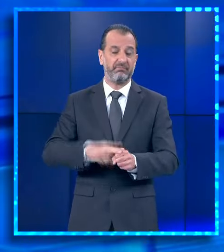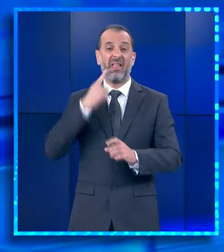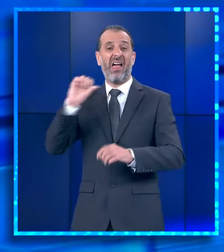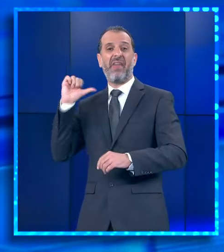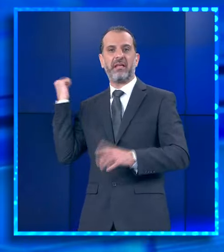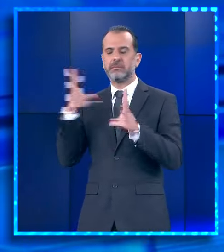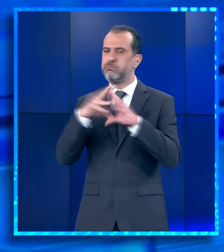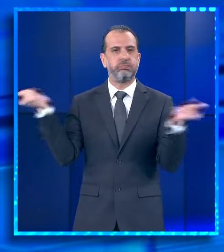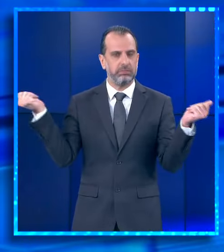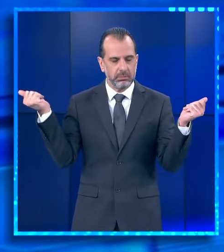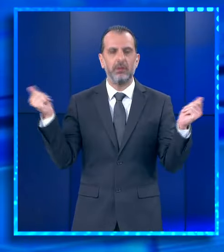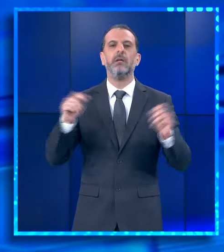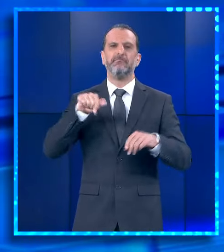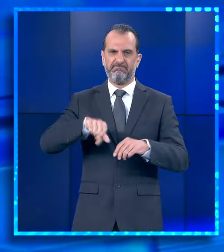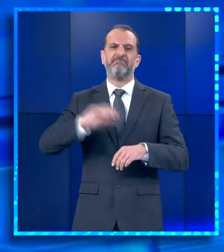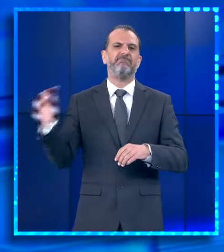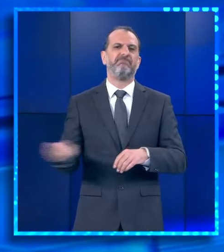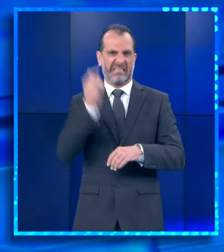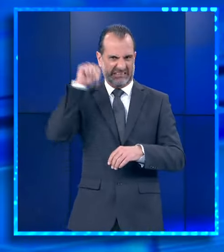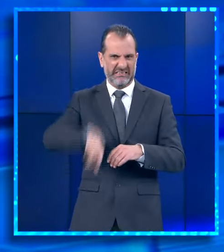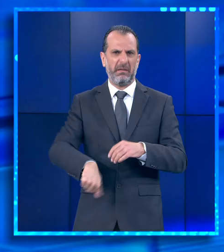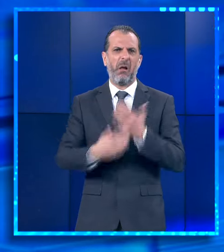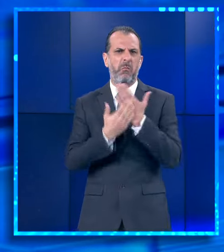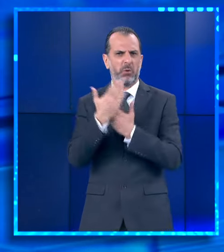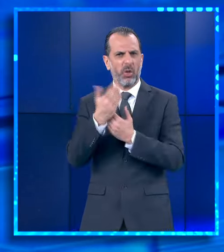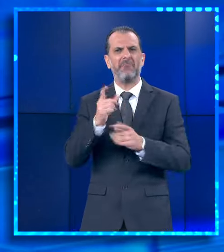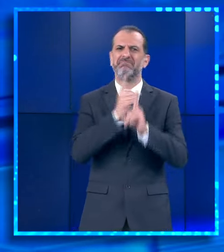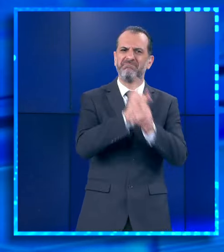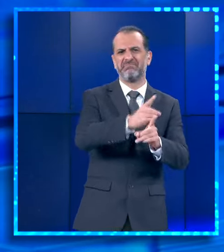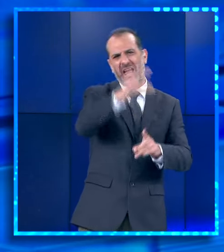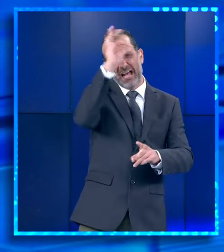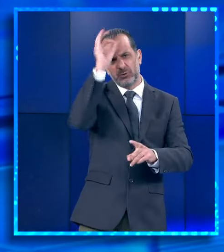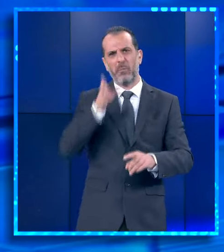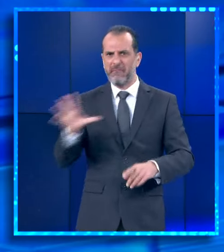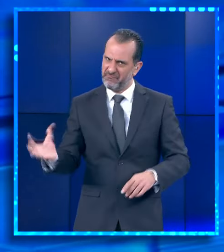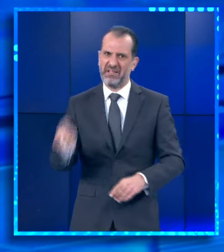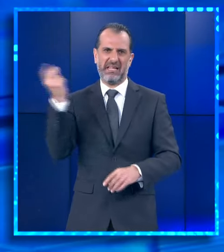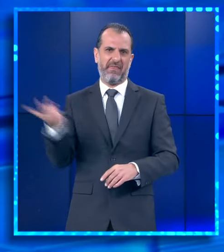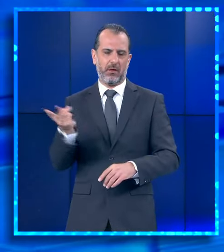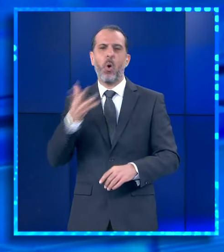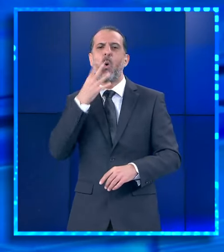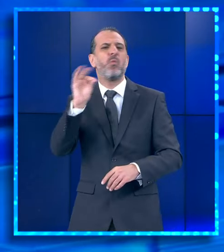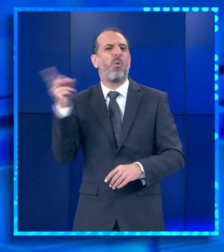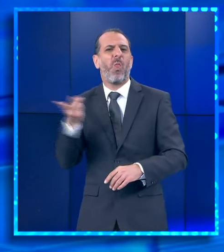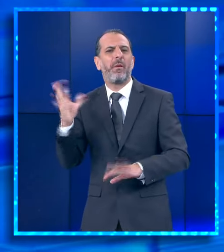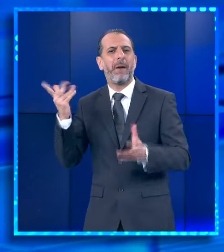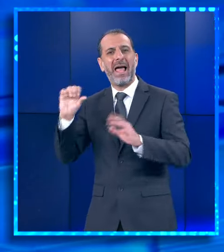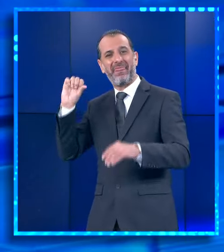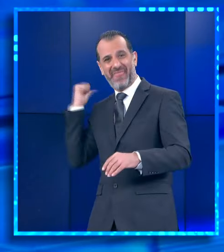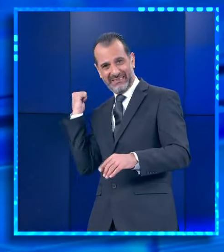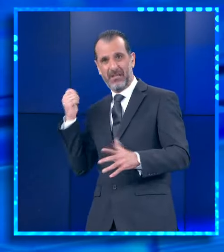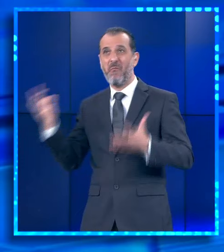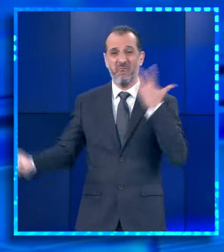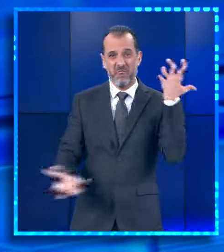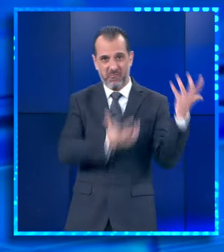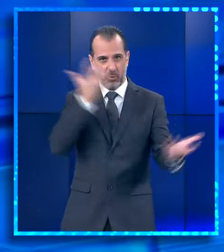χάθηκαν χθες το βράδυ και τελικά οι σωροί τους εντοπίστηκαν σήμερα το πρωί από άνδρες της ΟΠΚΕ. Είχαν πάει να βοηθήσουν συγχωριανό τους